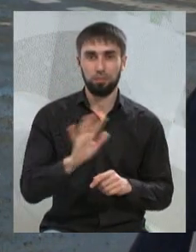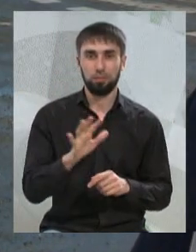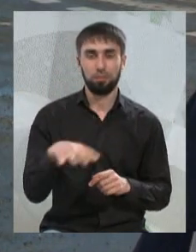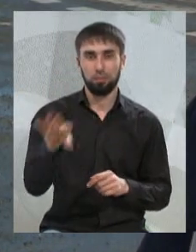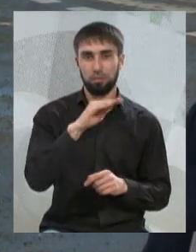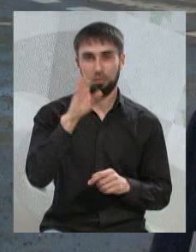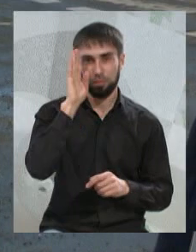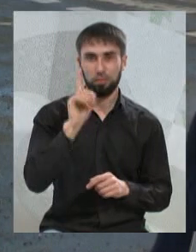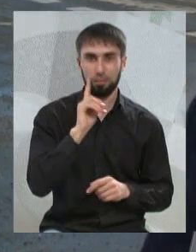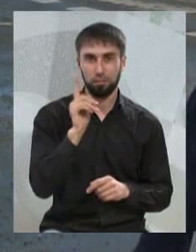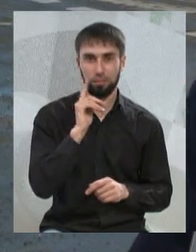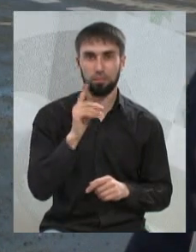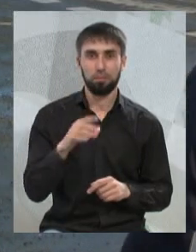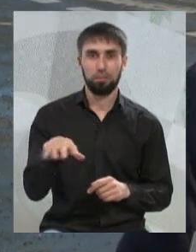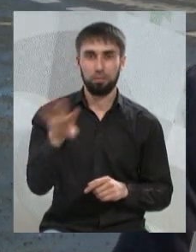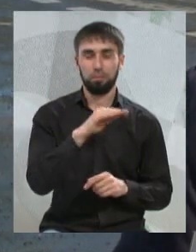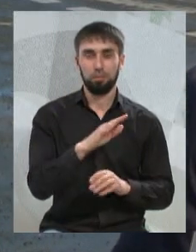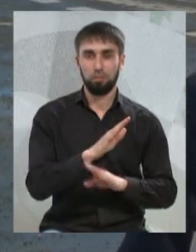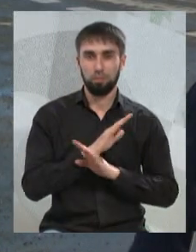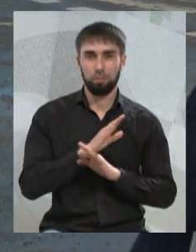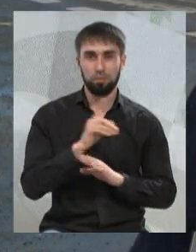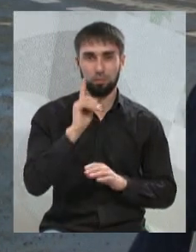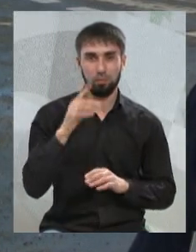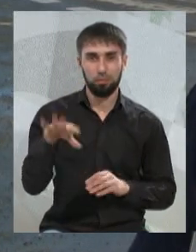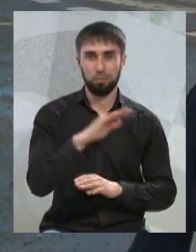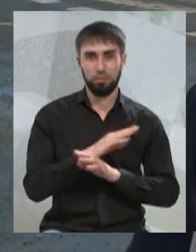كيشنا يبوز له كيشنا إيش هو صودق